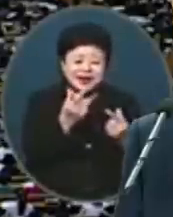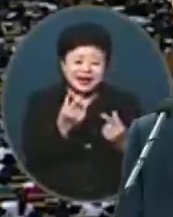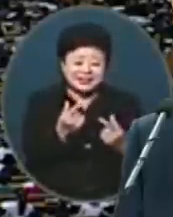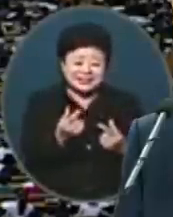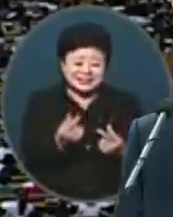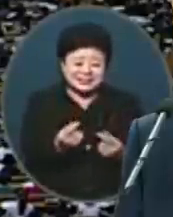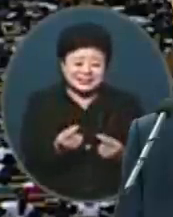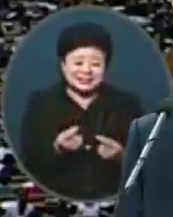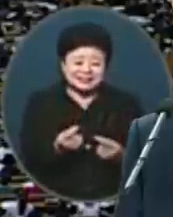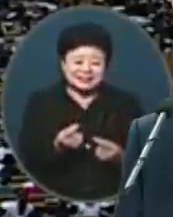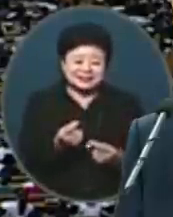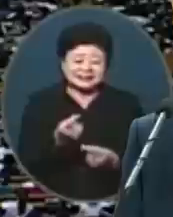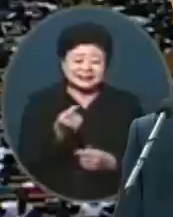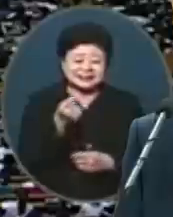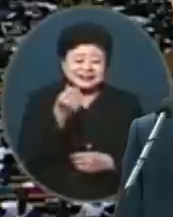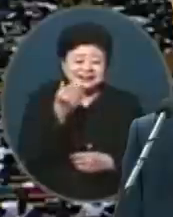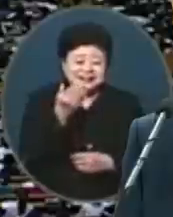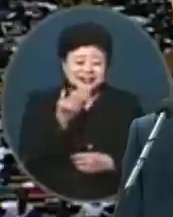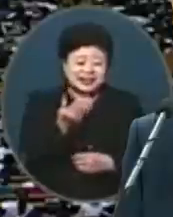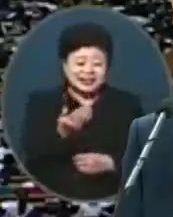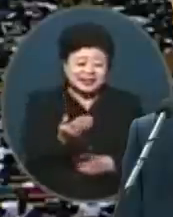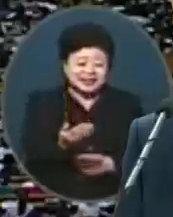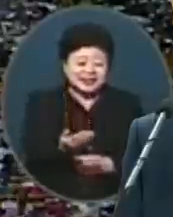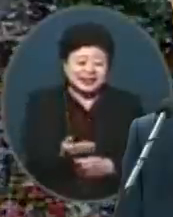잘된 같이